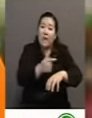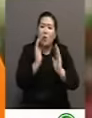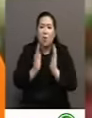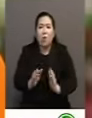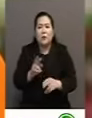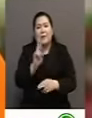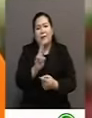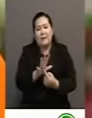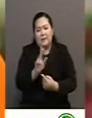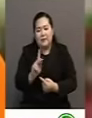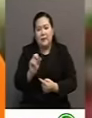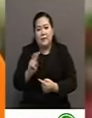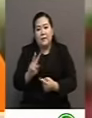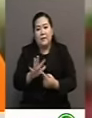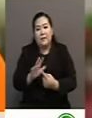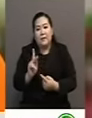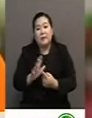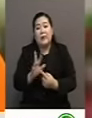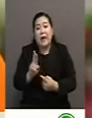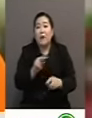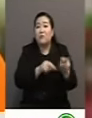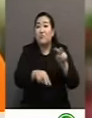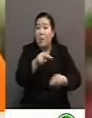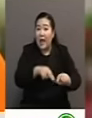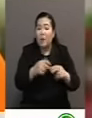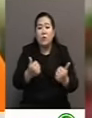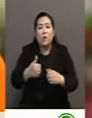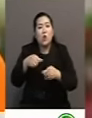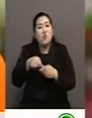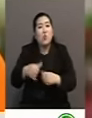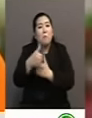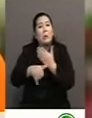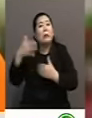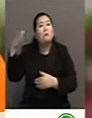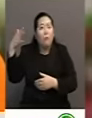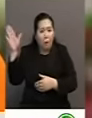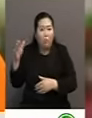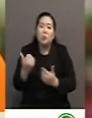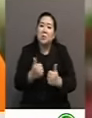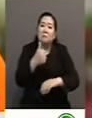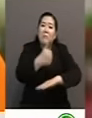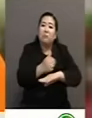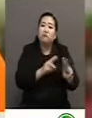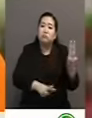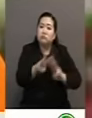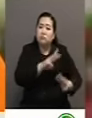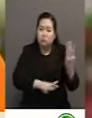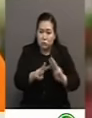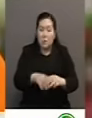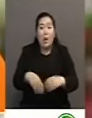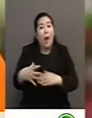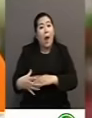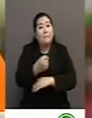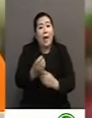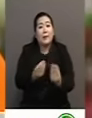ษาการเจ้าอาวาสซึ่งตั้งเอาไว้ในต่างประเทศก็ต้องรีบตั้งเจ้าอาวาสโดยเร็วและอำนาจในการตั้งเป็นอำนาจของเ